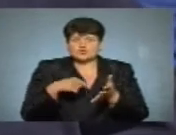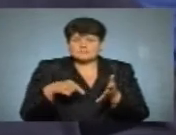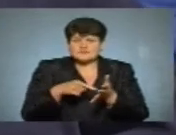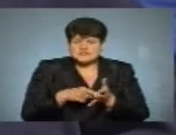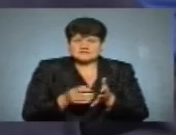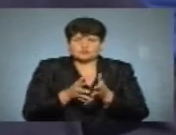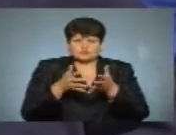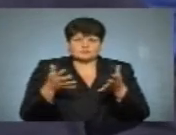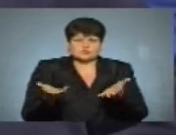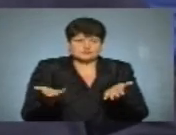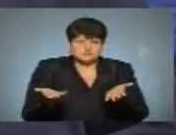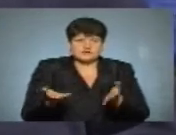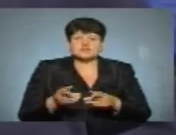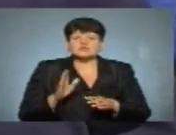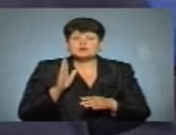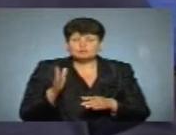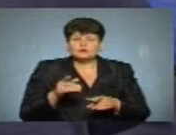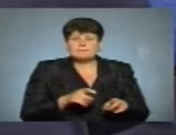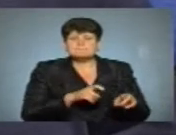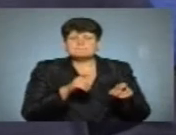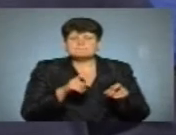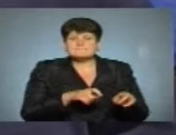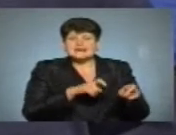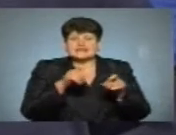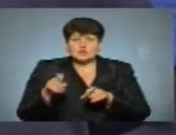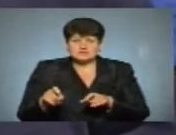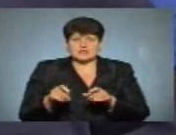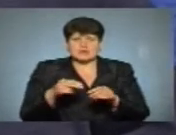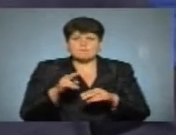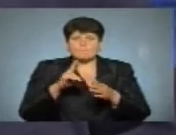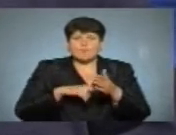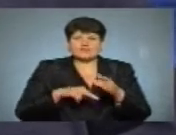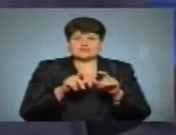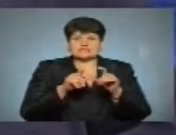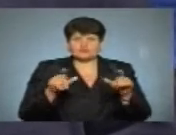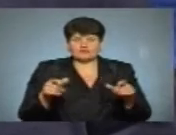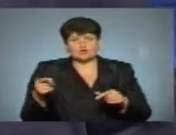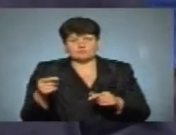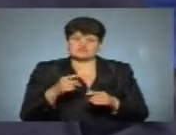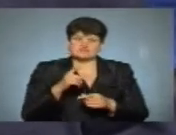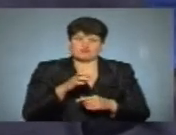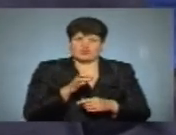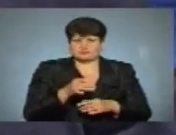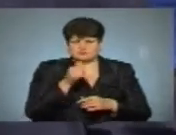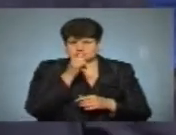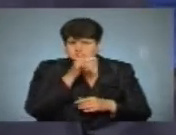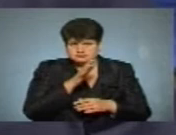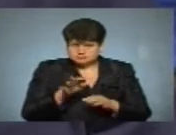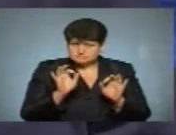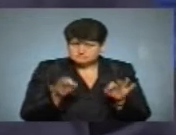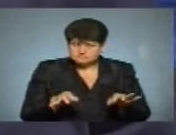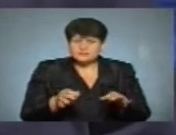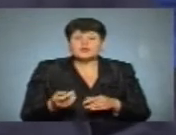більшої якоїсь, да, чи буде переносити, скажімо, податкову Тернопіль в Зборів? Я думаю, що це нереально, правда?